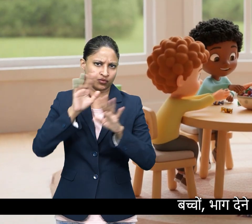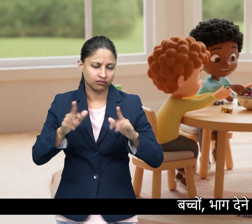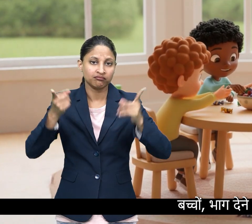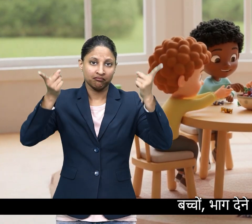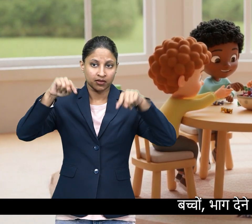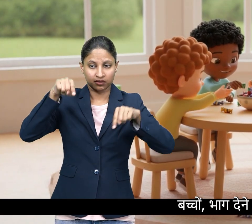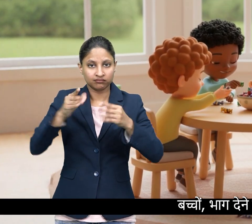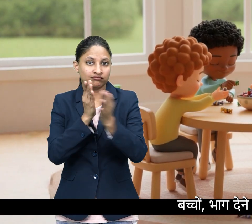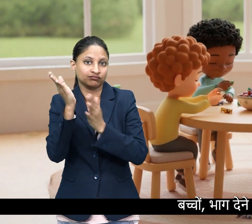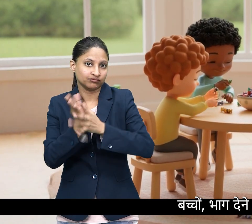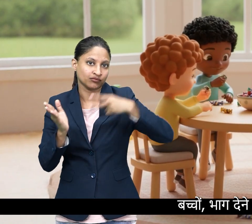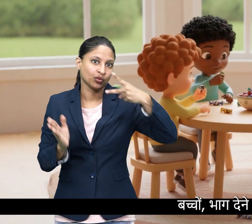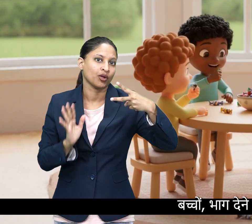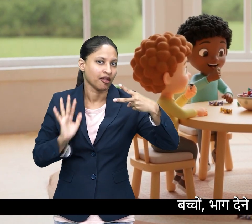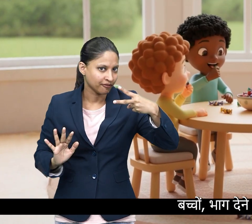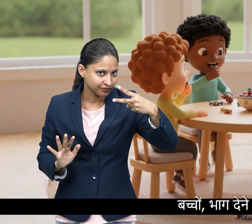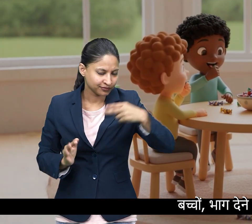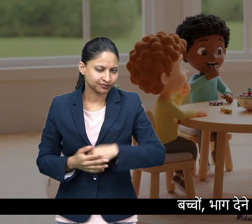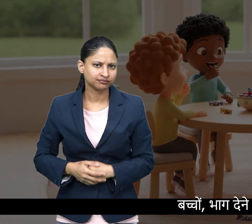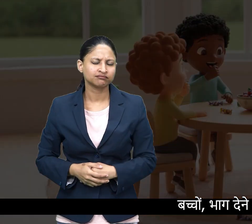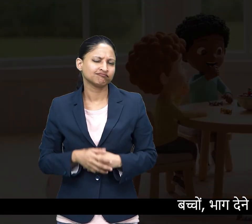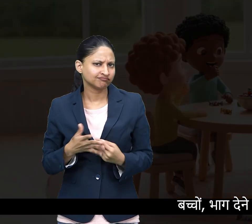बच्चों, भाग देने के दो तरीके हैं।